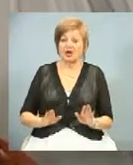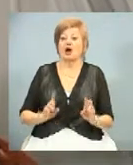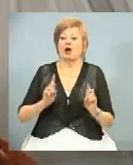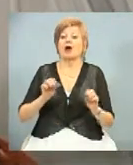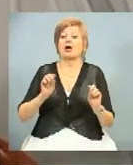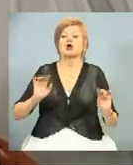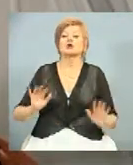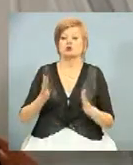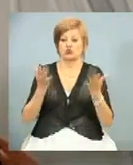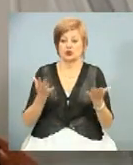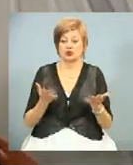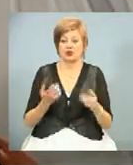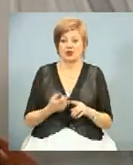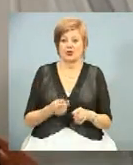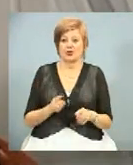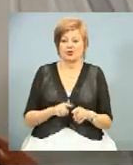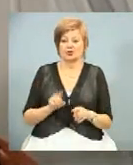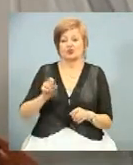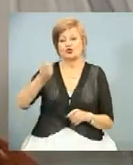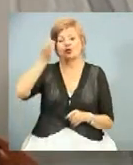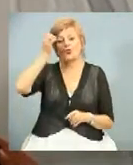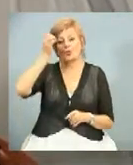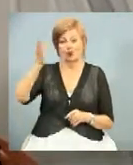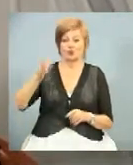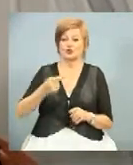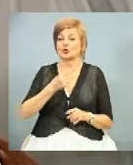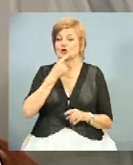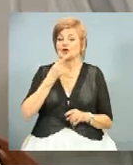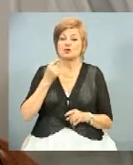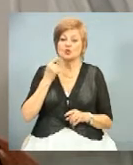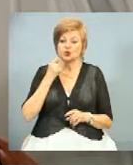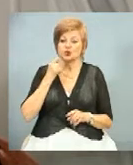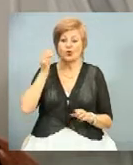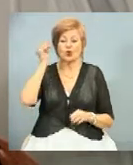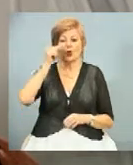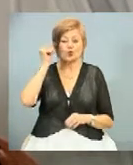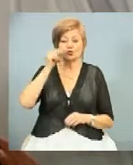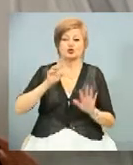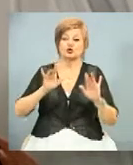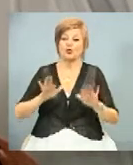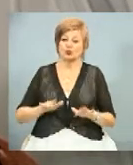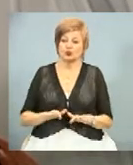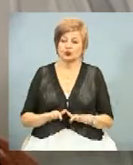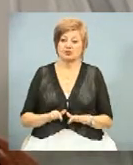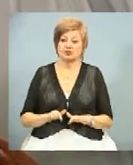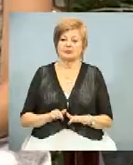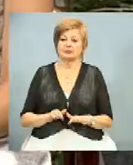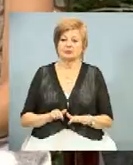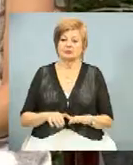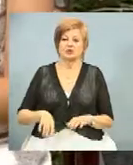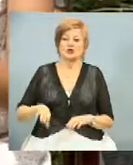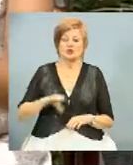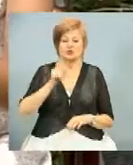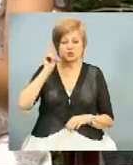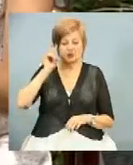же це відбувається? Ну, тому що вони розумні і вони дуже багато вивчають комп'ютер. Все, думаєш, знають